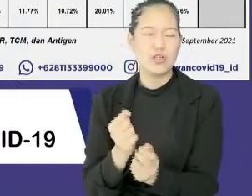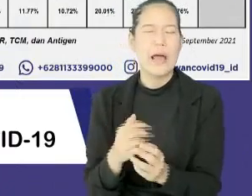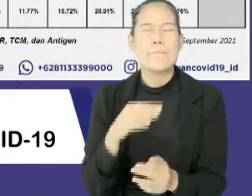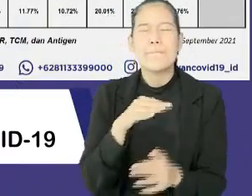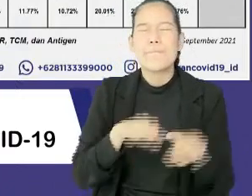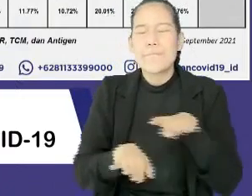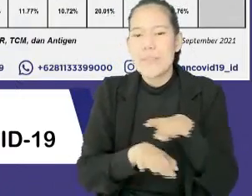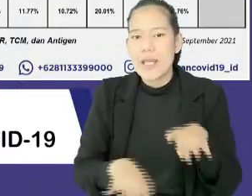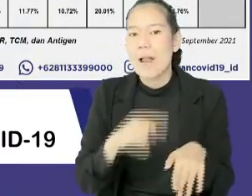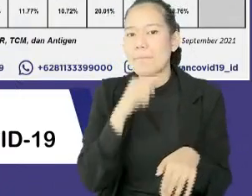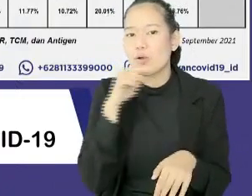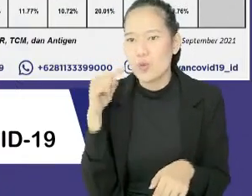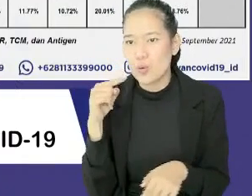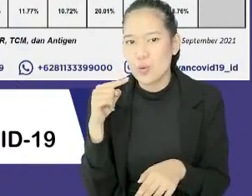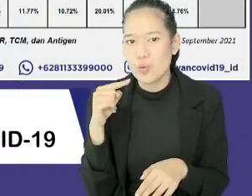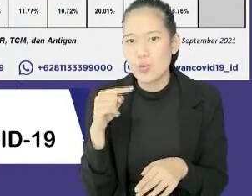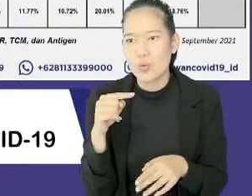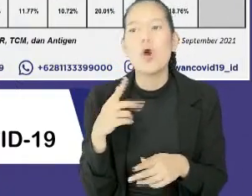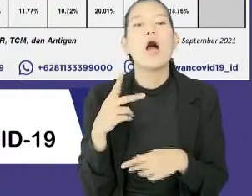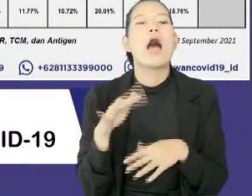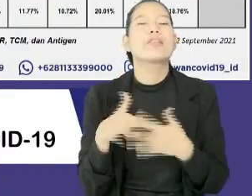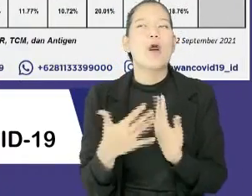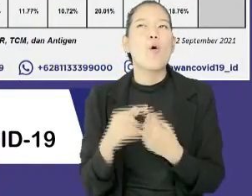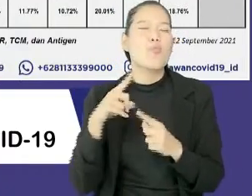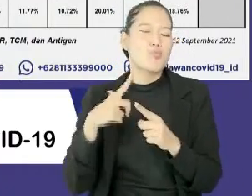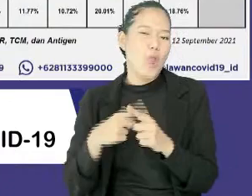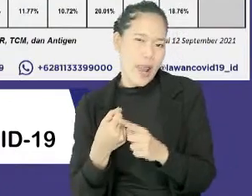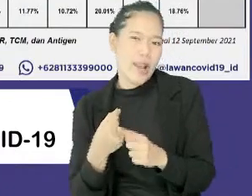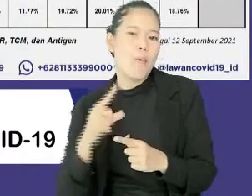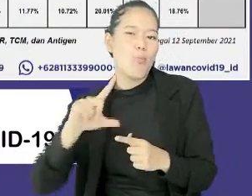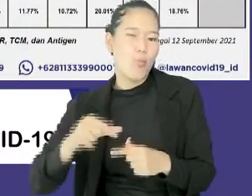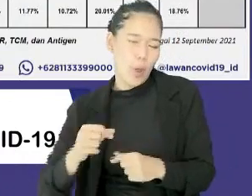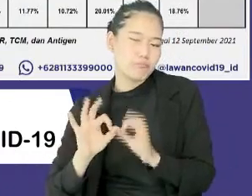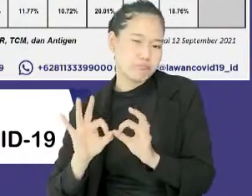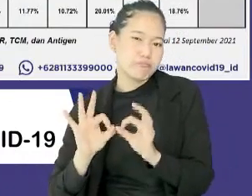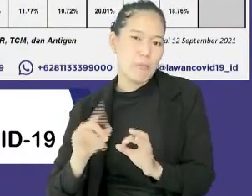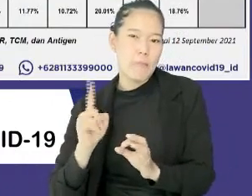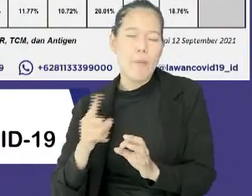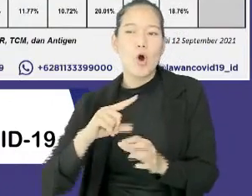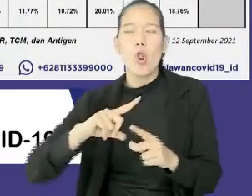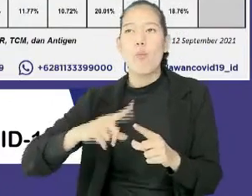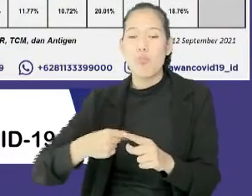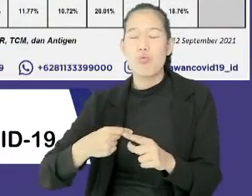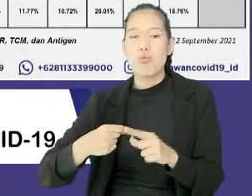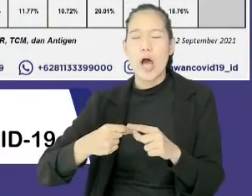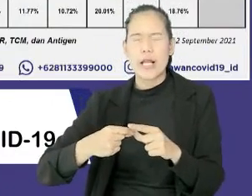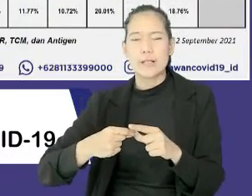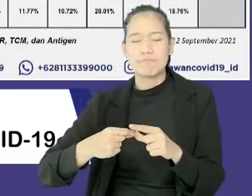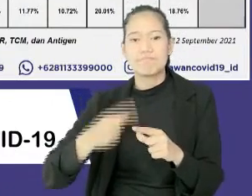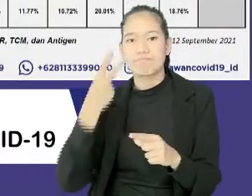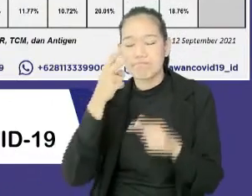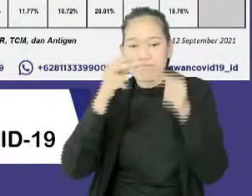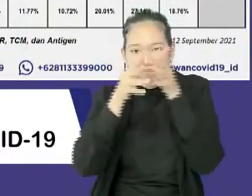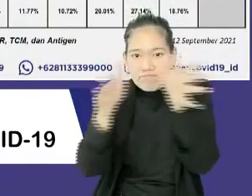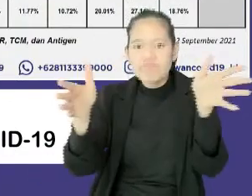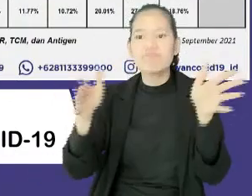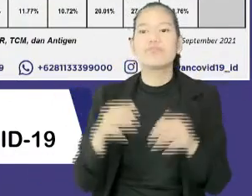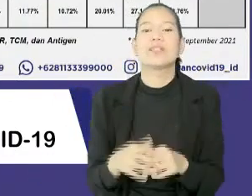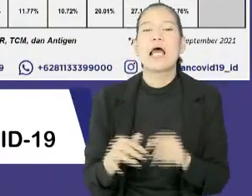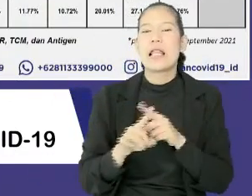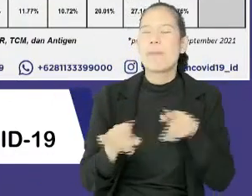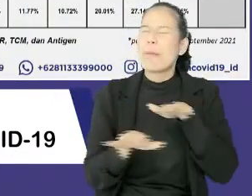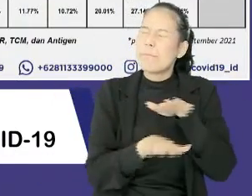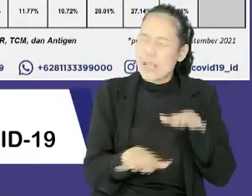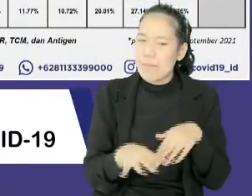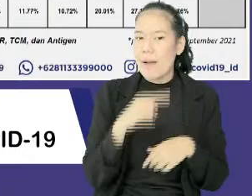mingguan melihat bulanan akan baik-baik juga karena kita bisa lihat lebih general gitu ya untuk melihat angkanya Betul